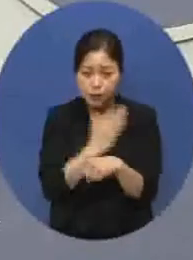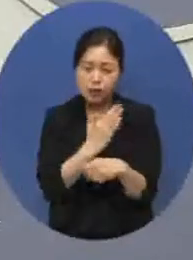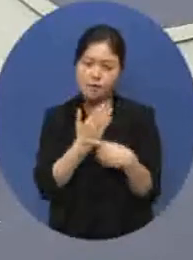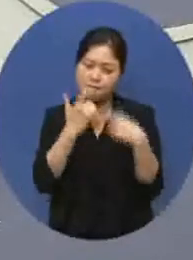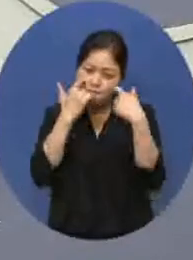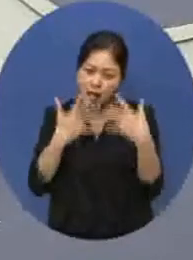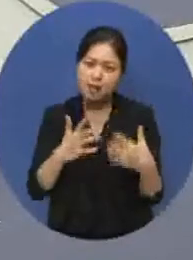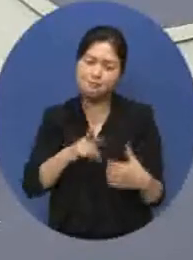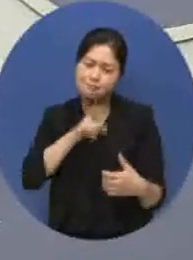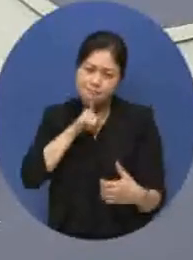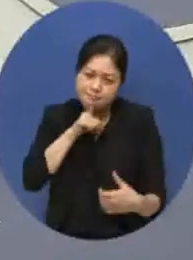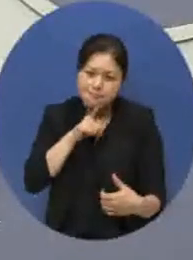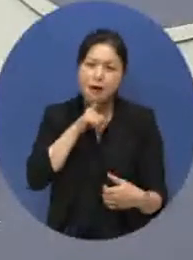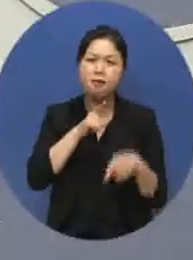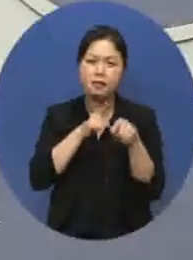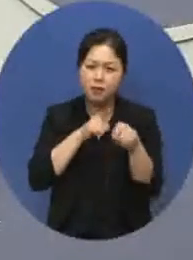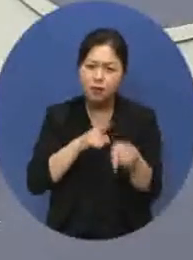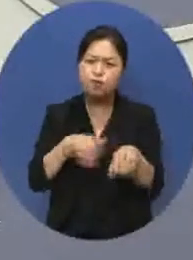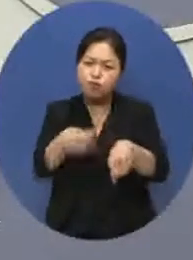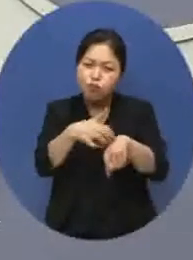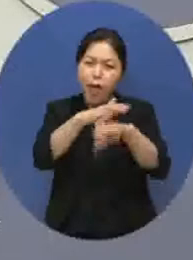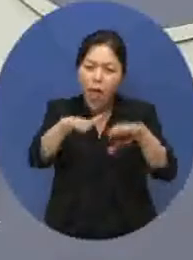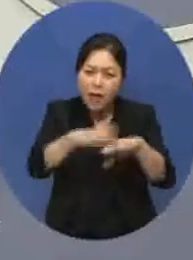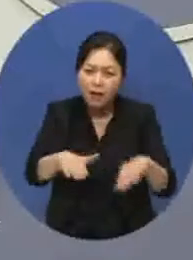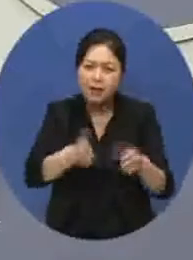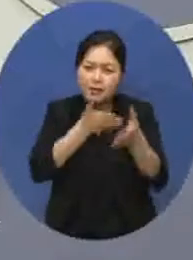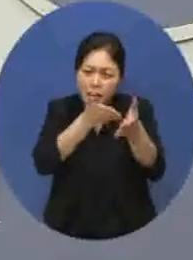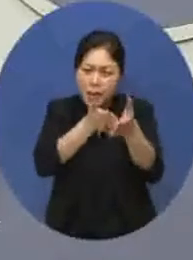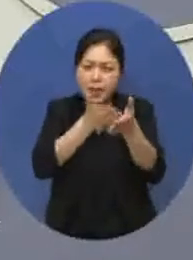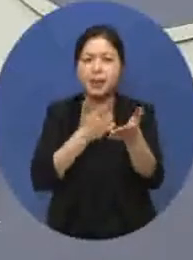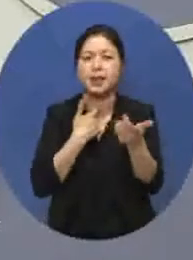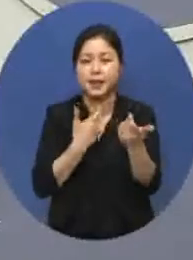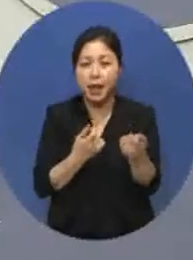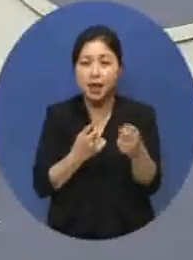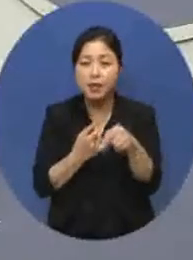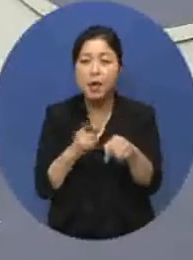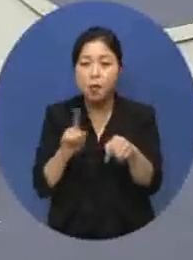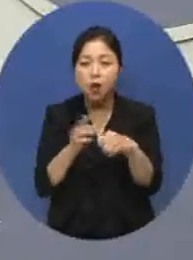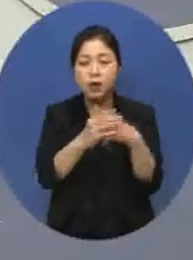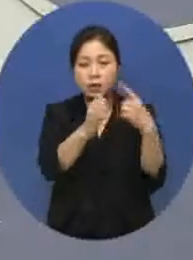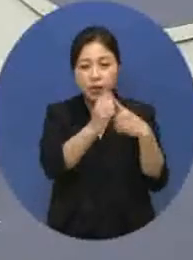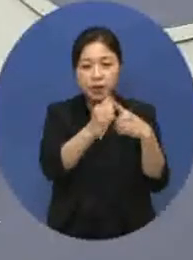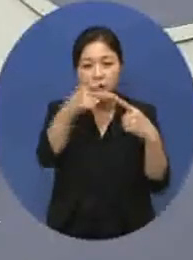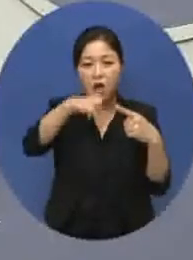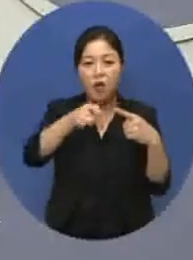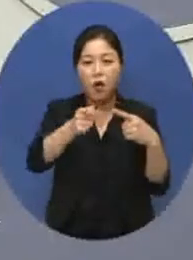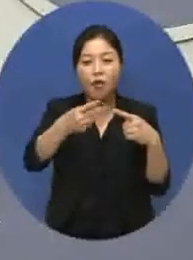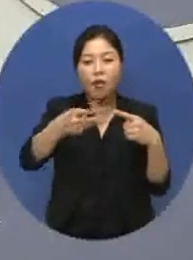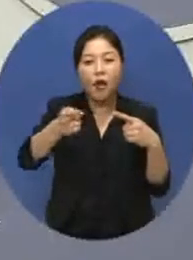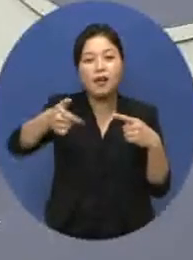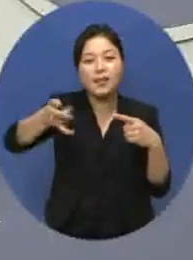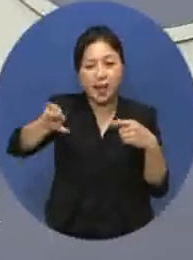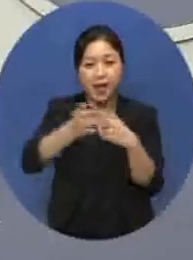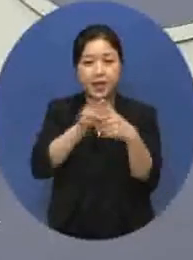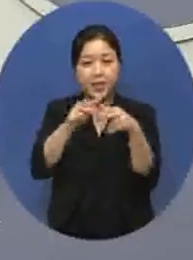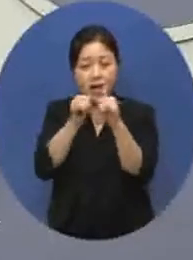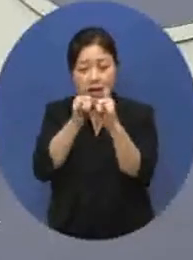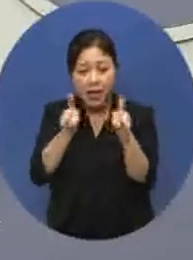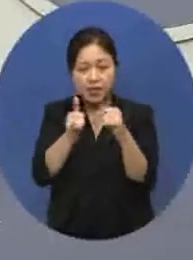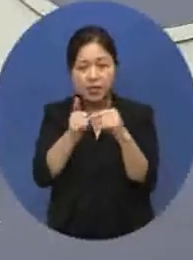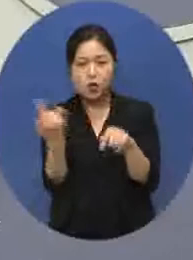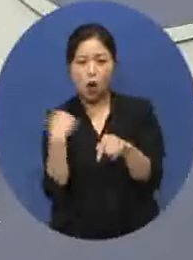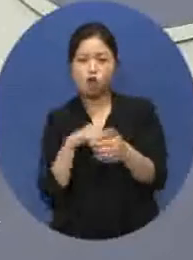그에 대한 거를 해결하자고 만들었던 게 첫 번째가 쿼터제였습니다. 네. 장애인들도 뒷골목이